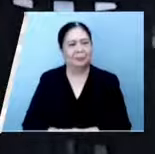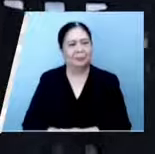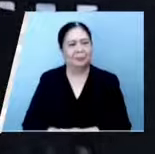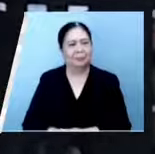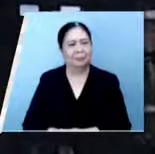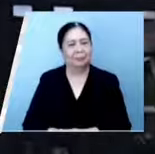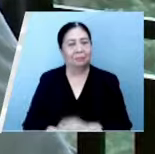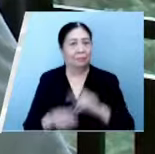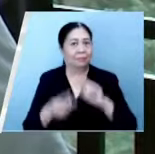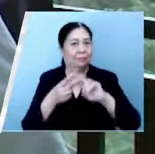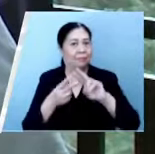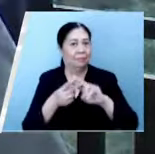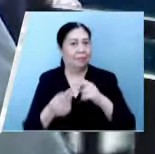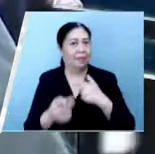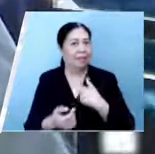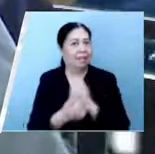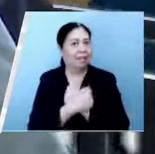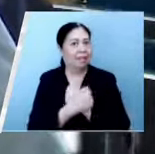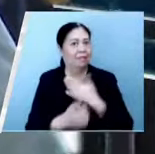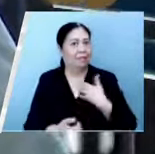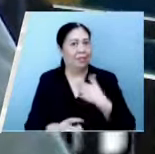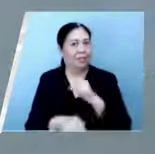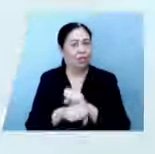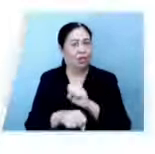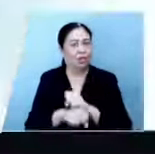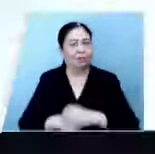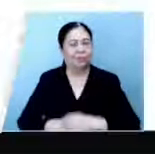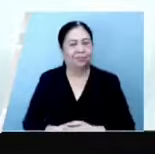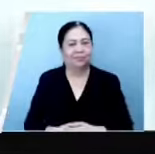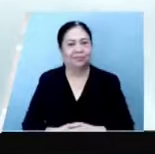Hashtag I love my job.